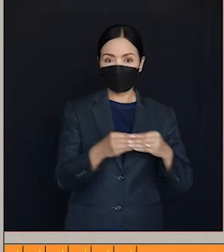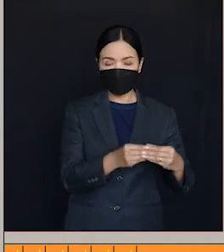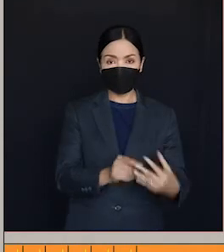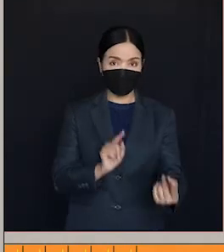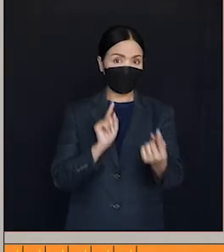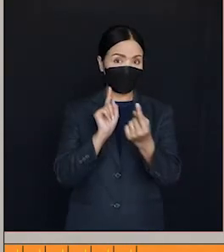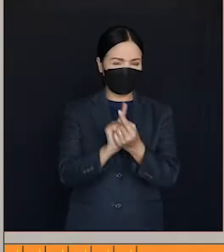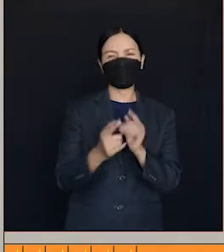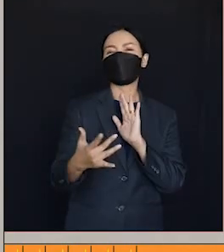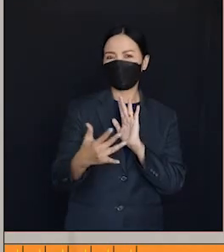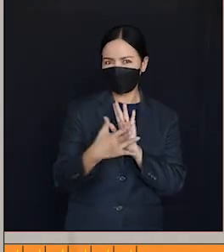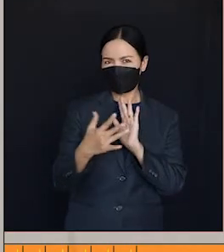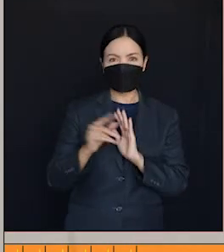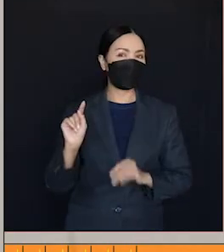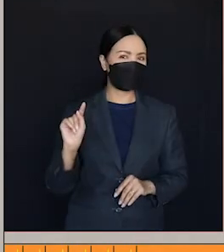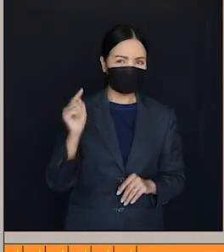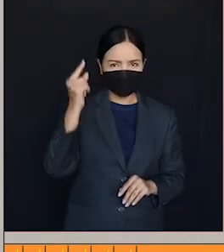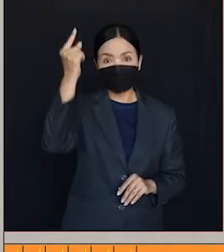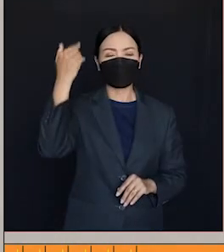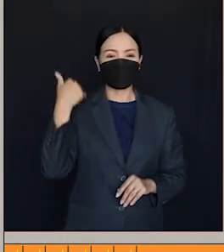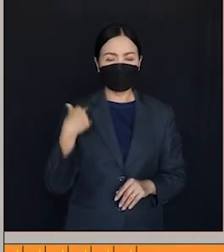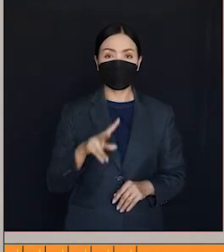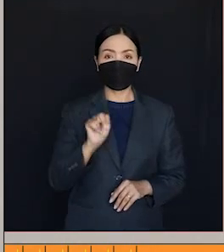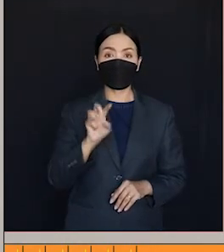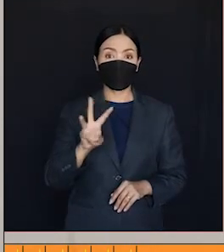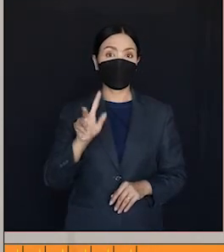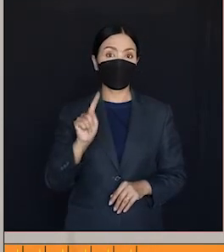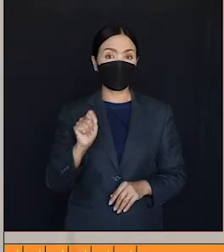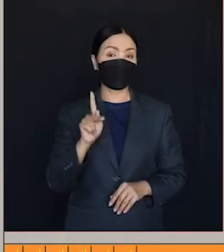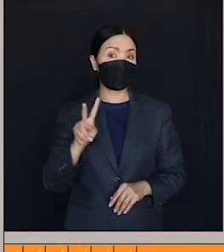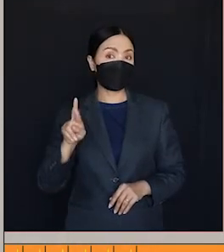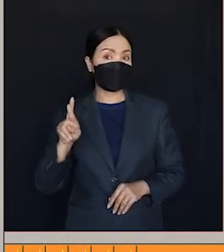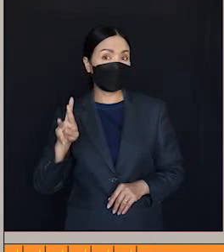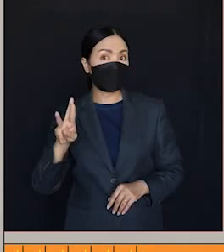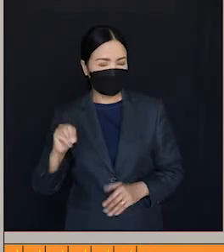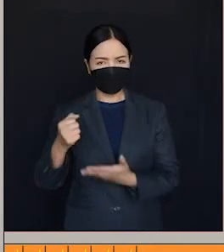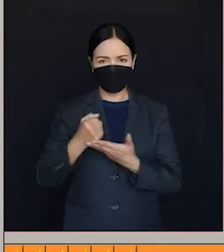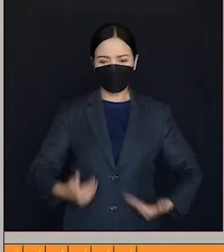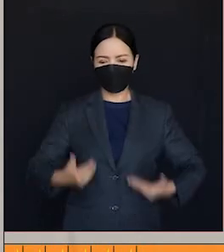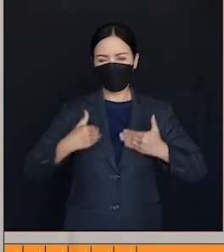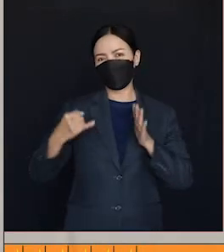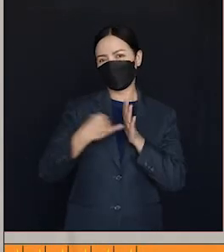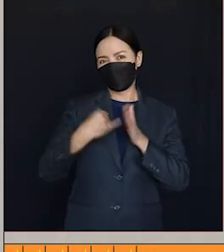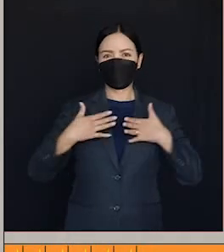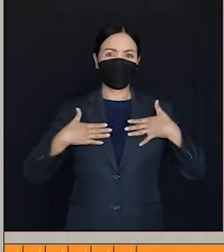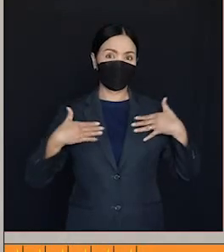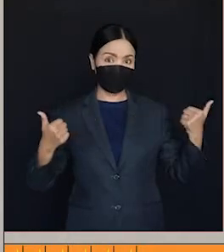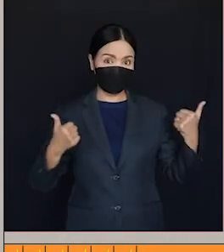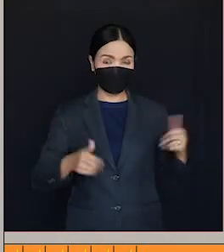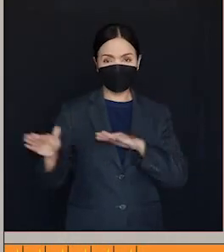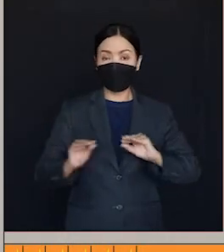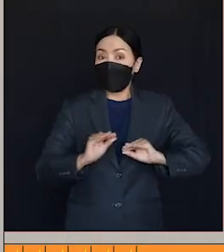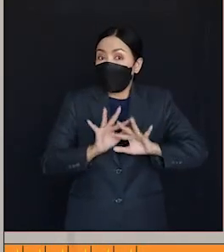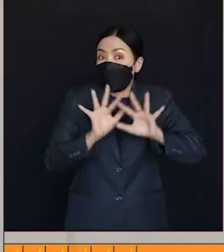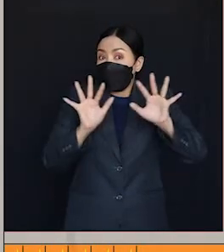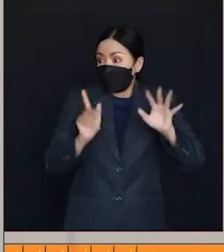ารู้จักเทคโนโลยีใหม่ๆนะคะนวัตกรรมที่จะทำให้ชีวิตเราเนี่ยสะดวกสบายและใช้ชีวิตง่ายยิ่งขึ้นเตรียมตัวว้